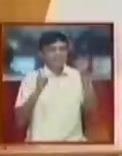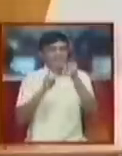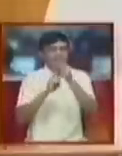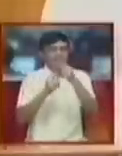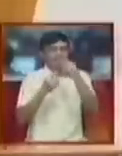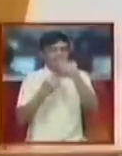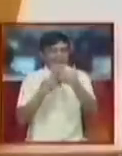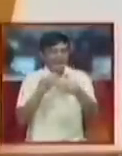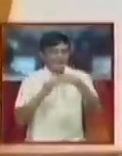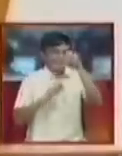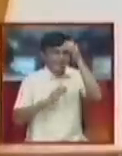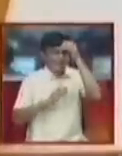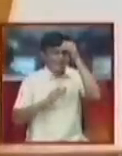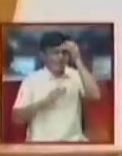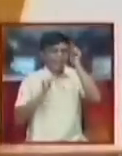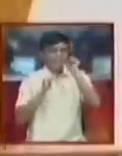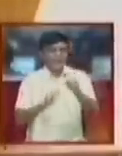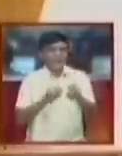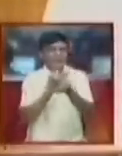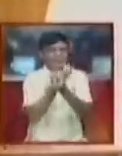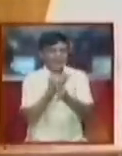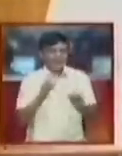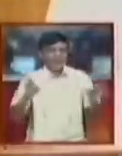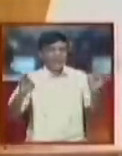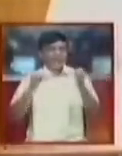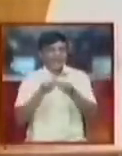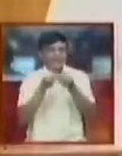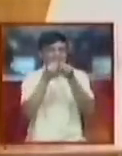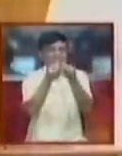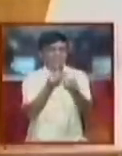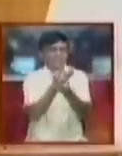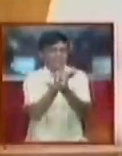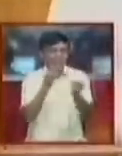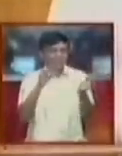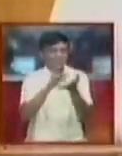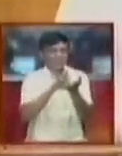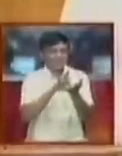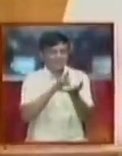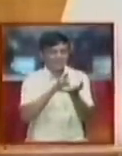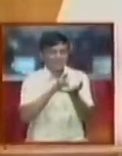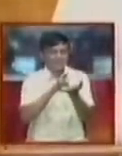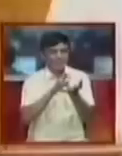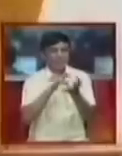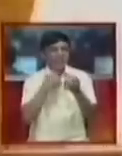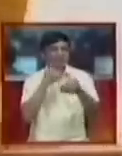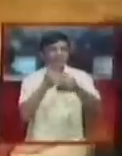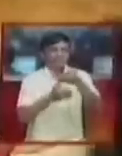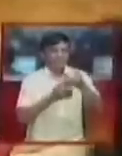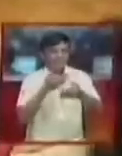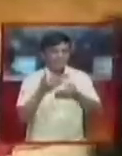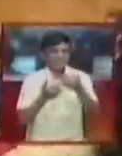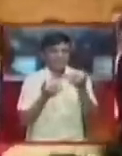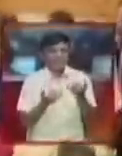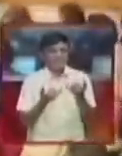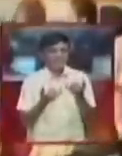leukemia makukuha na ng libre ng mga pinakamahirap nating kababayan. Ito po ang proseso.